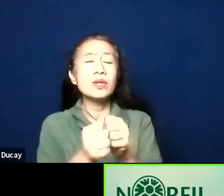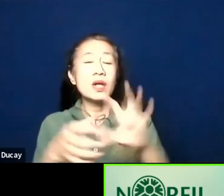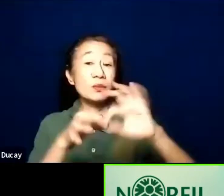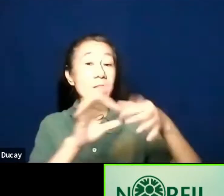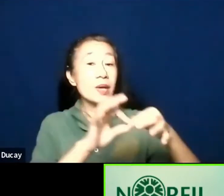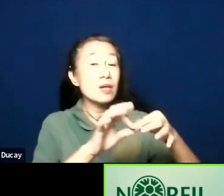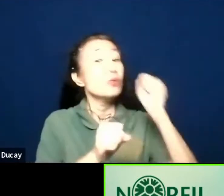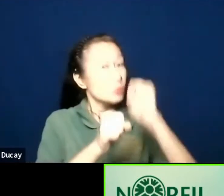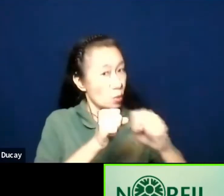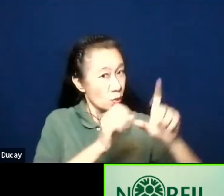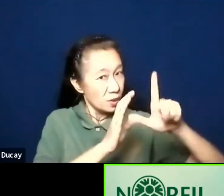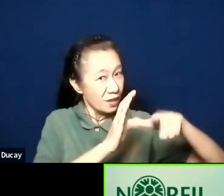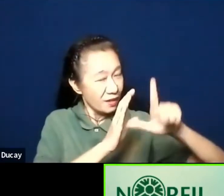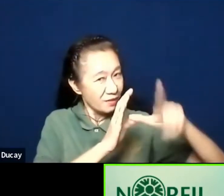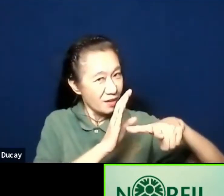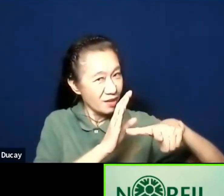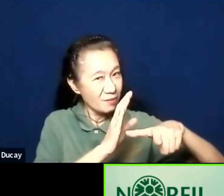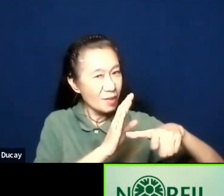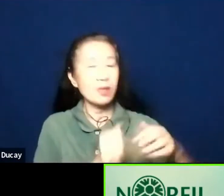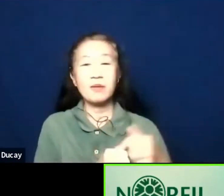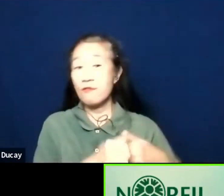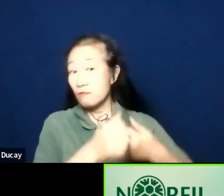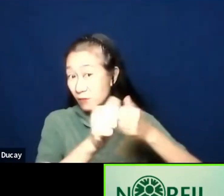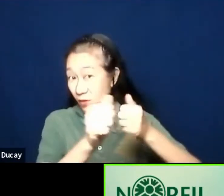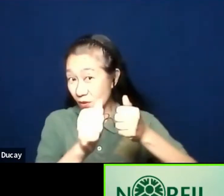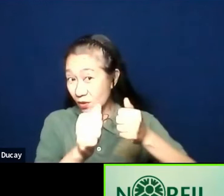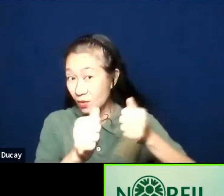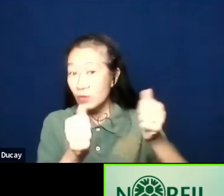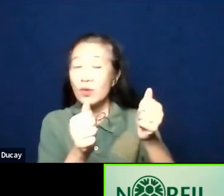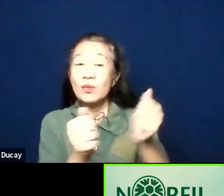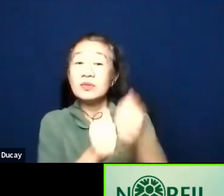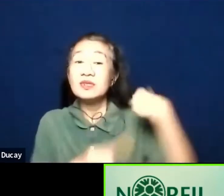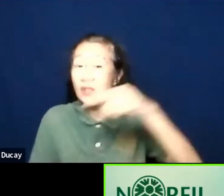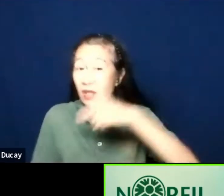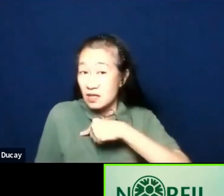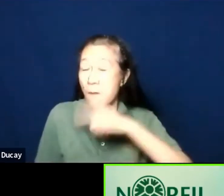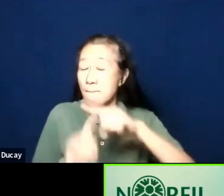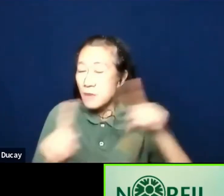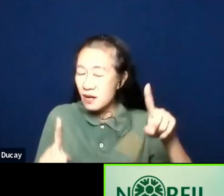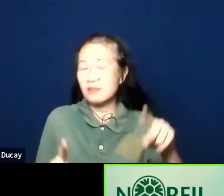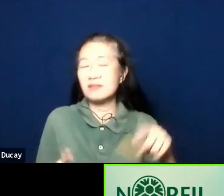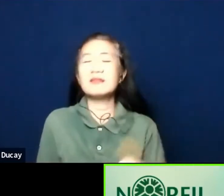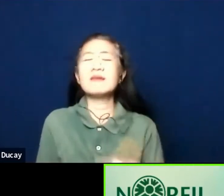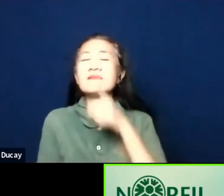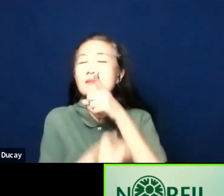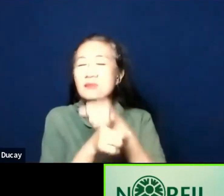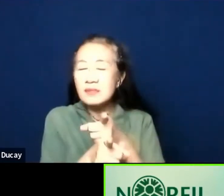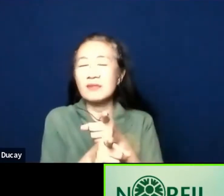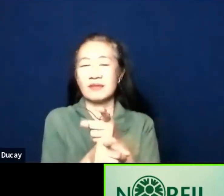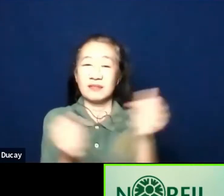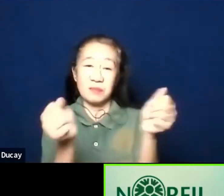Sumamaya daw, no, ay hahabol siya sa atin. Pero sigurado nasasamahan niya